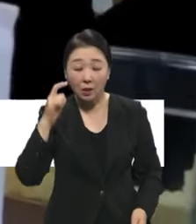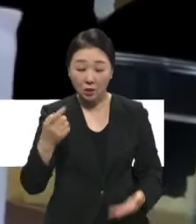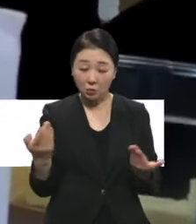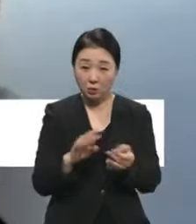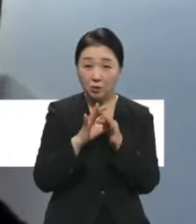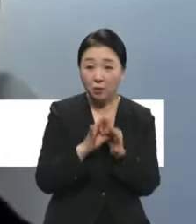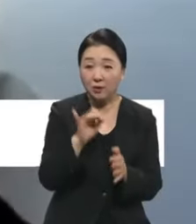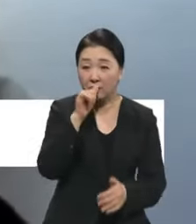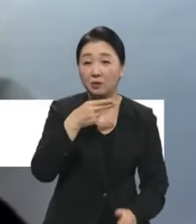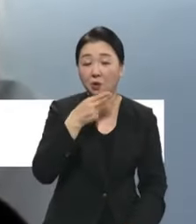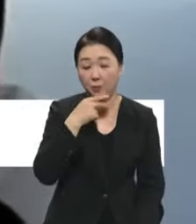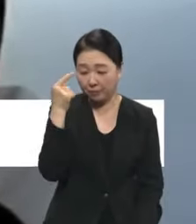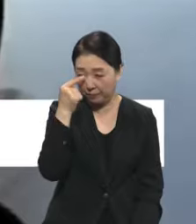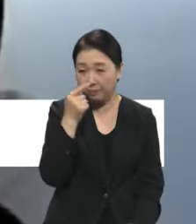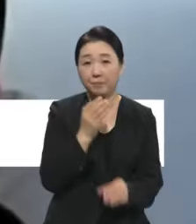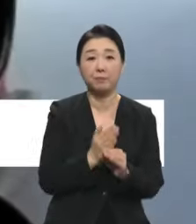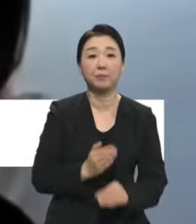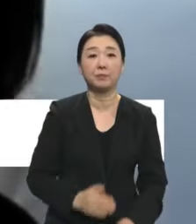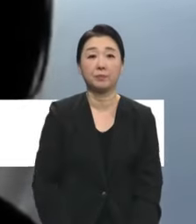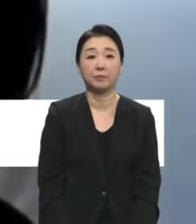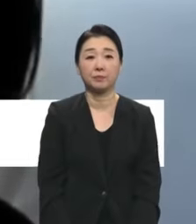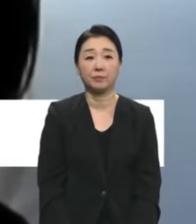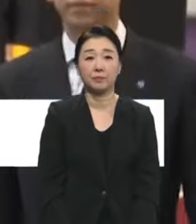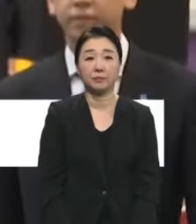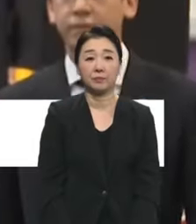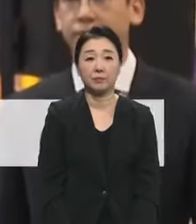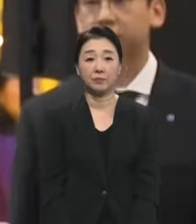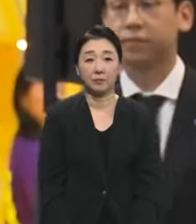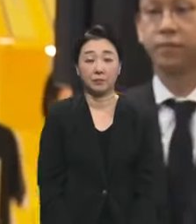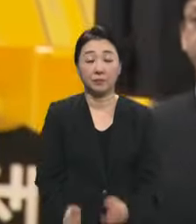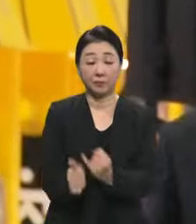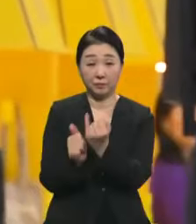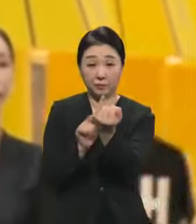관련성 여부 등을 집중 조사한 것으로 알려졌습니다. 김